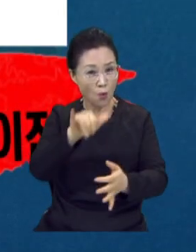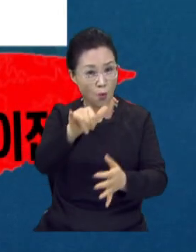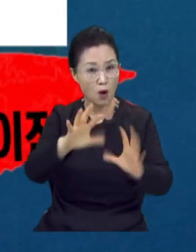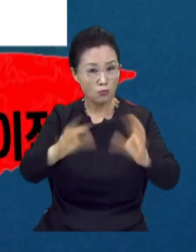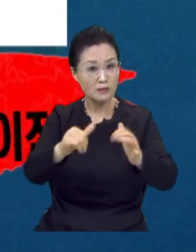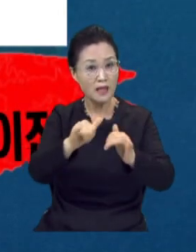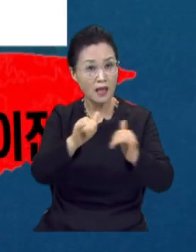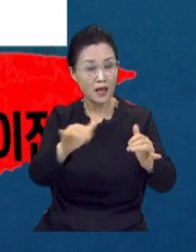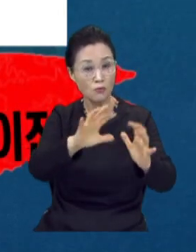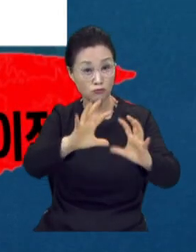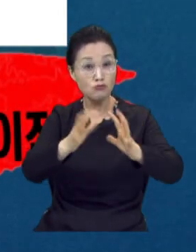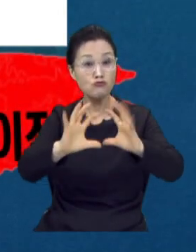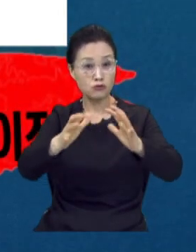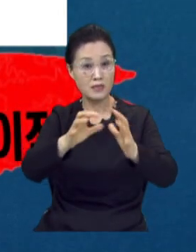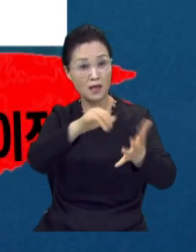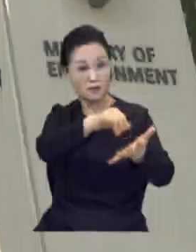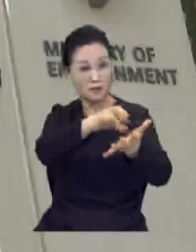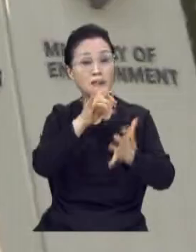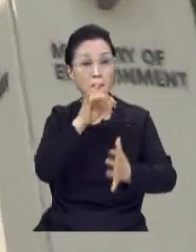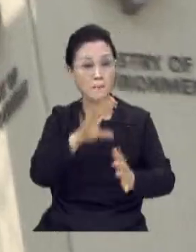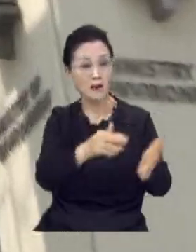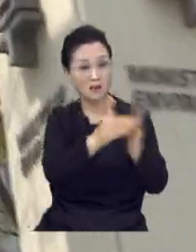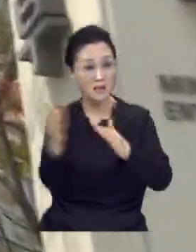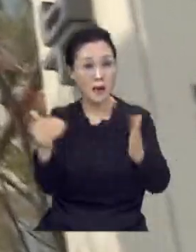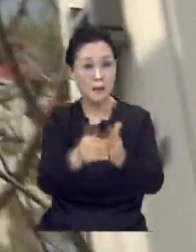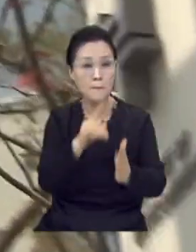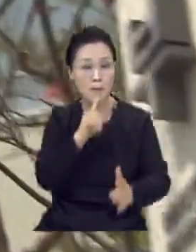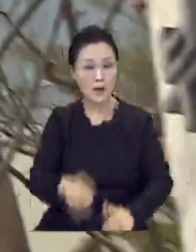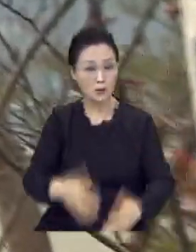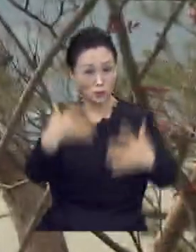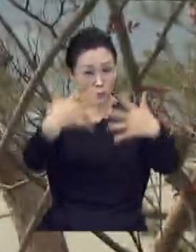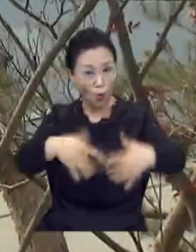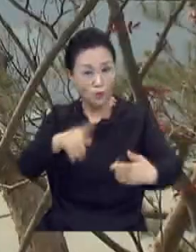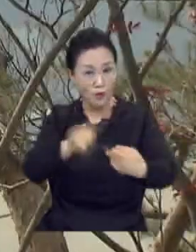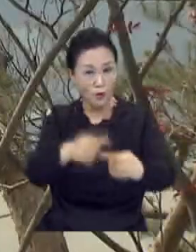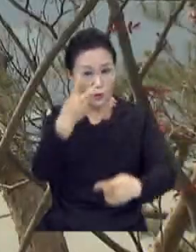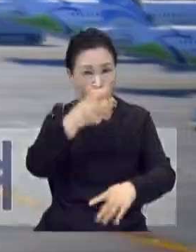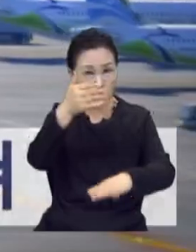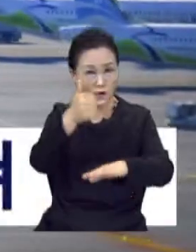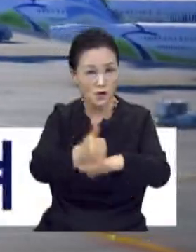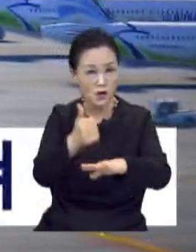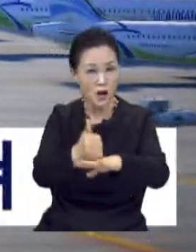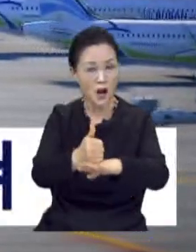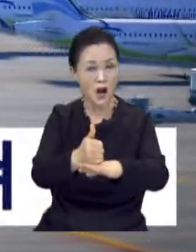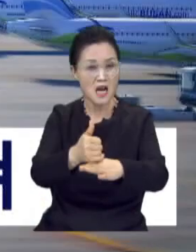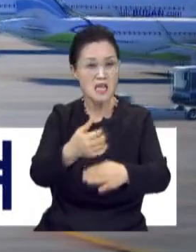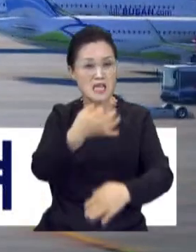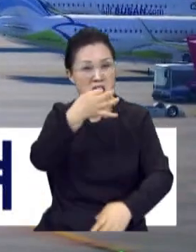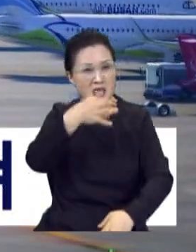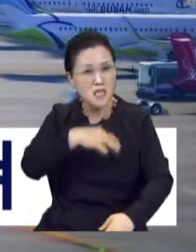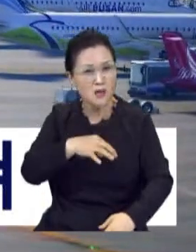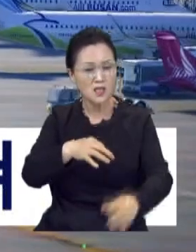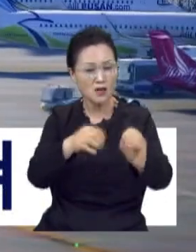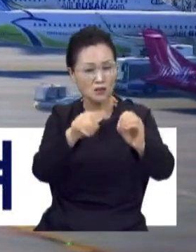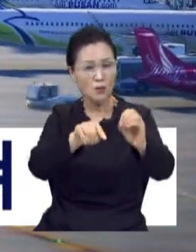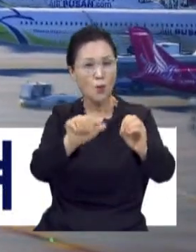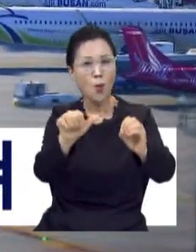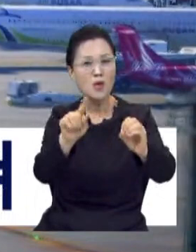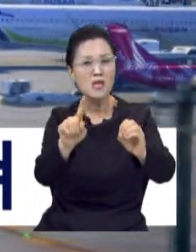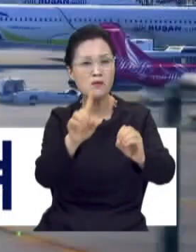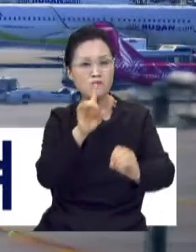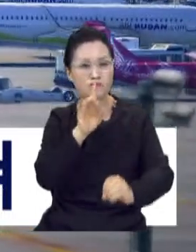국제선만 이전하는 걸 전제하기도 했습니다. 조건이 이렇다 보니 사타 결과 비용 대비 편익 BC는